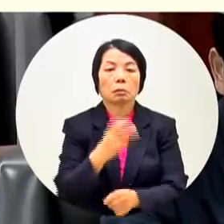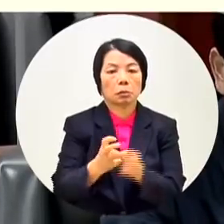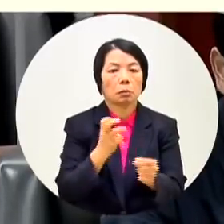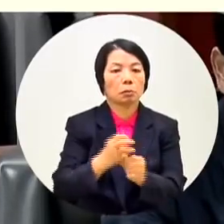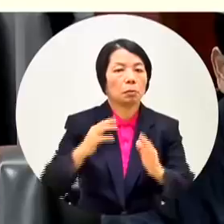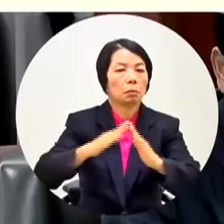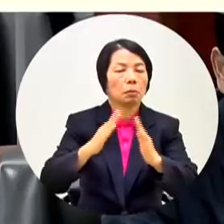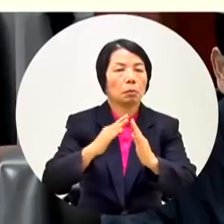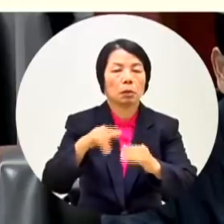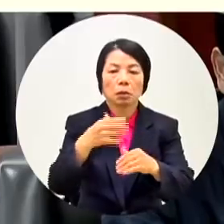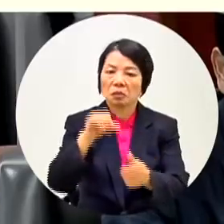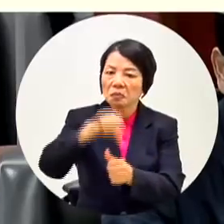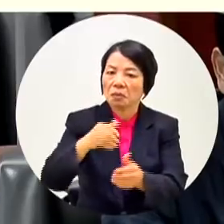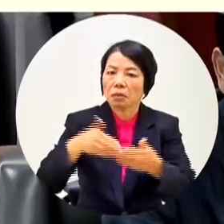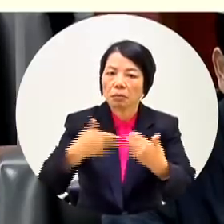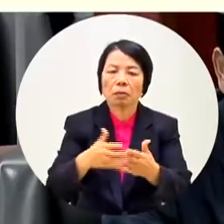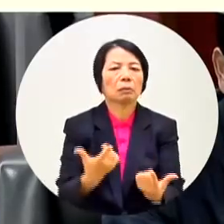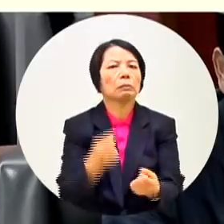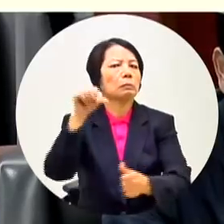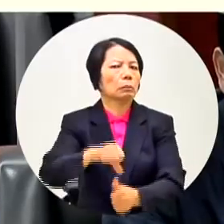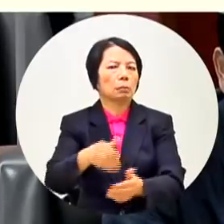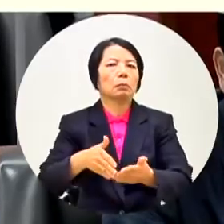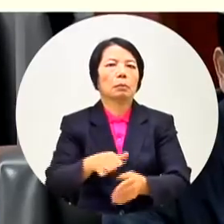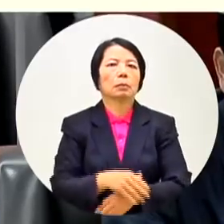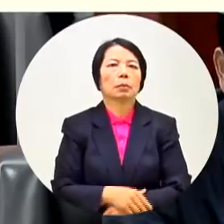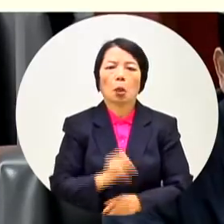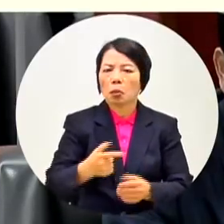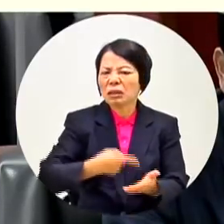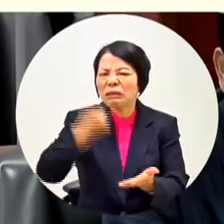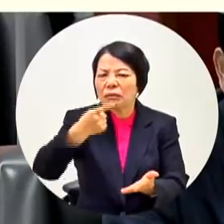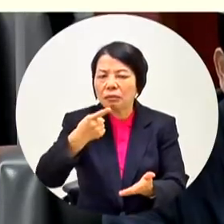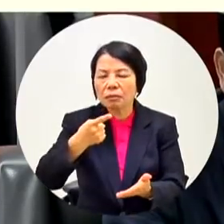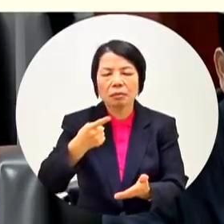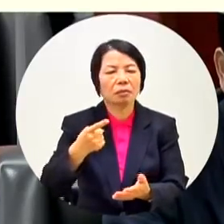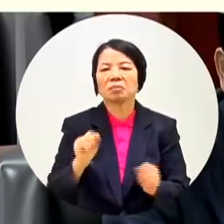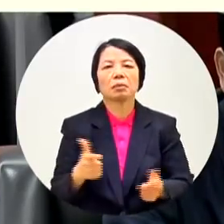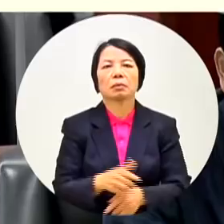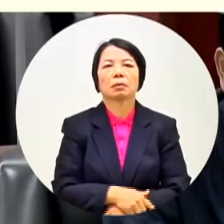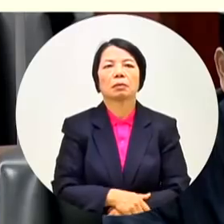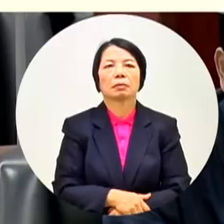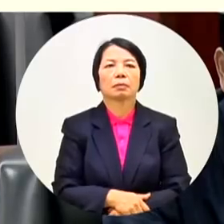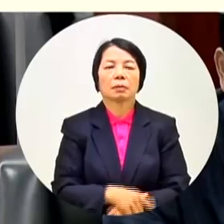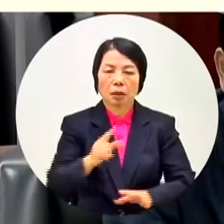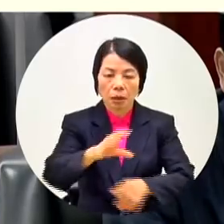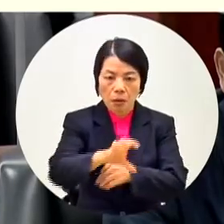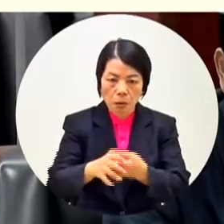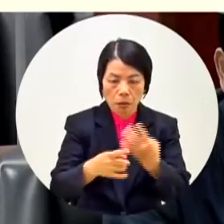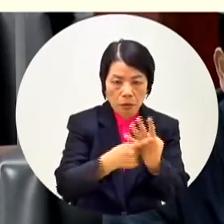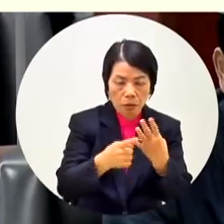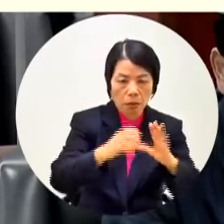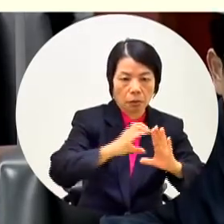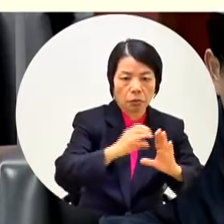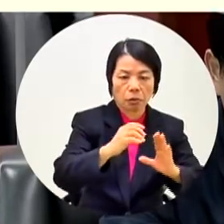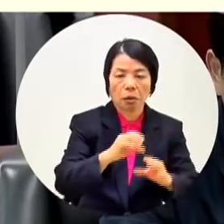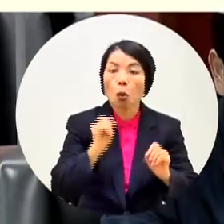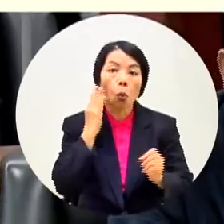发。啊，不是一次性消费哦，进就是农业局非农地农用，伊就家己处罚上地